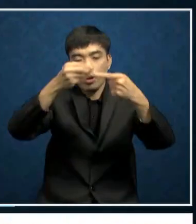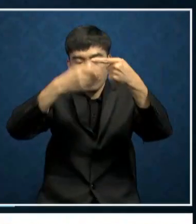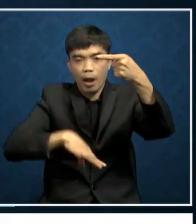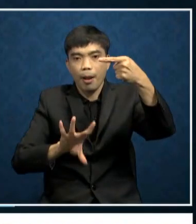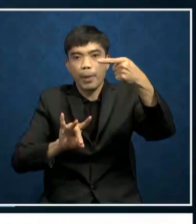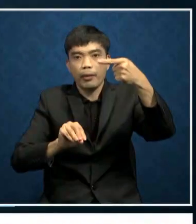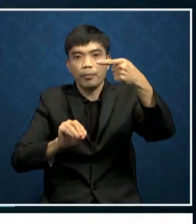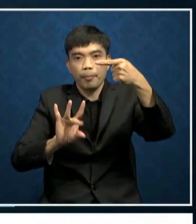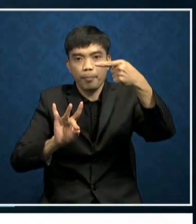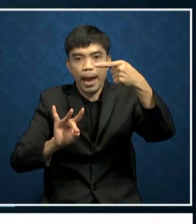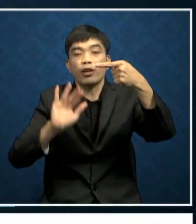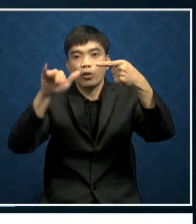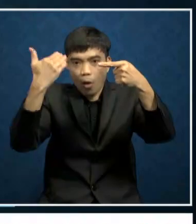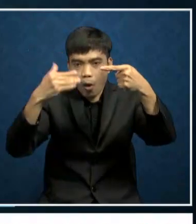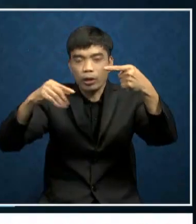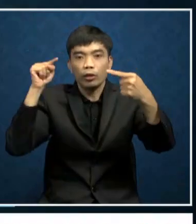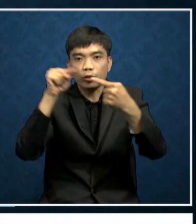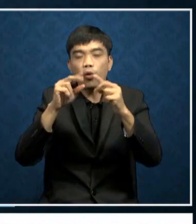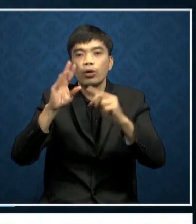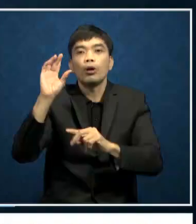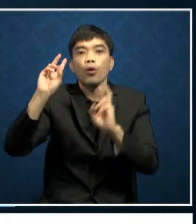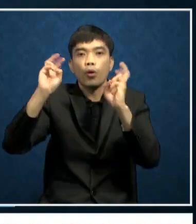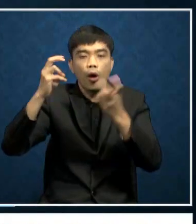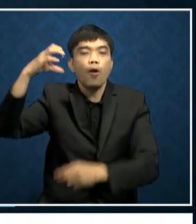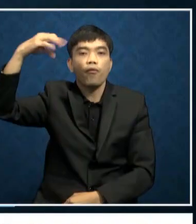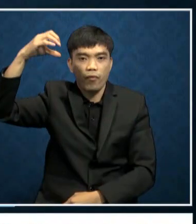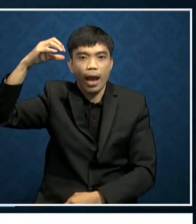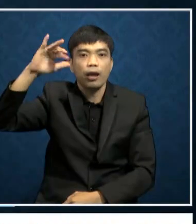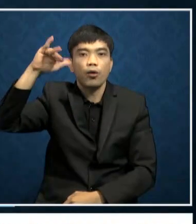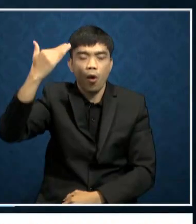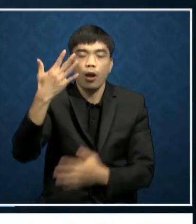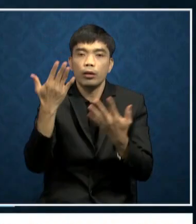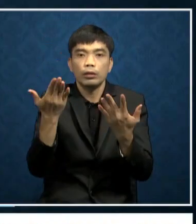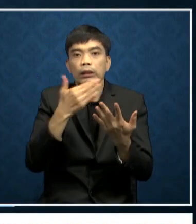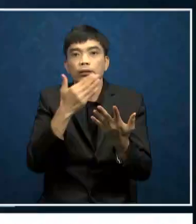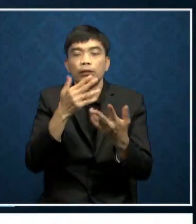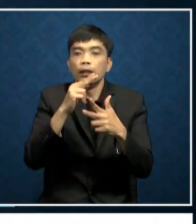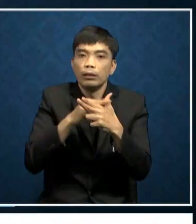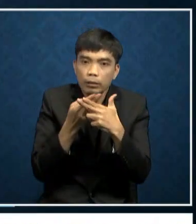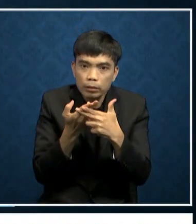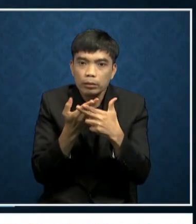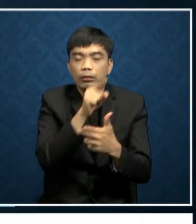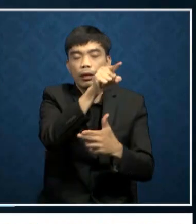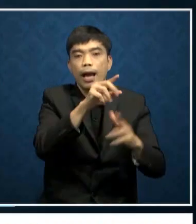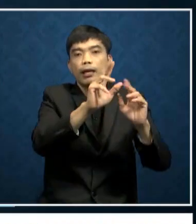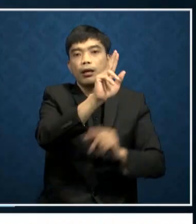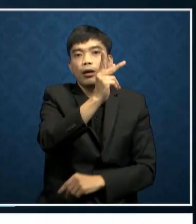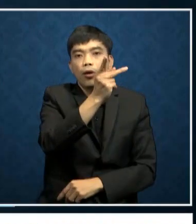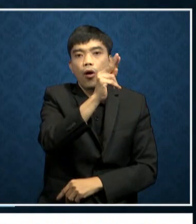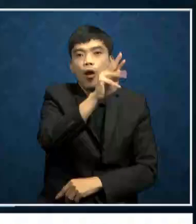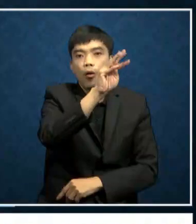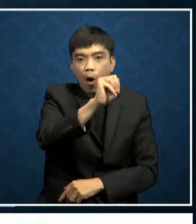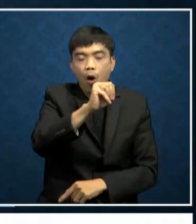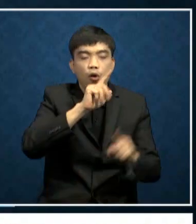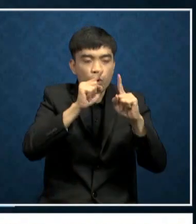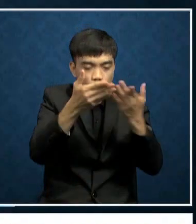คือเรื่องของโรงไฟฟ้านะครับหรืออย่างน้อยก็ควรให้คณะรัฐมนตรีได้พิจารณาให้ความเห็นชอบในหลักการของร่างกฎกระทรวงดังกล่าวก่อนที่